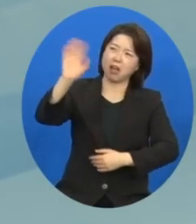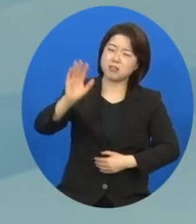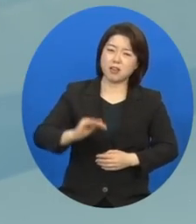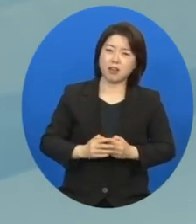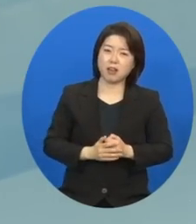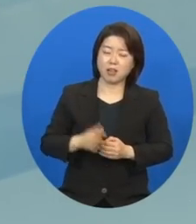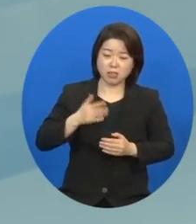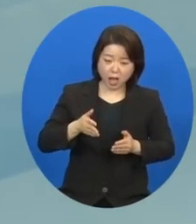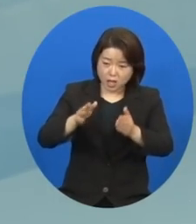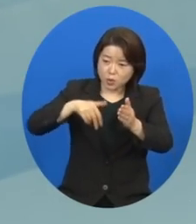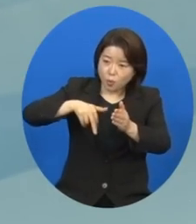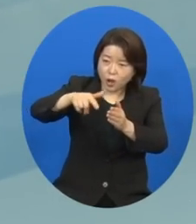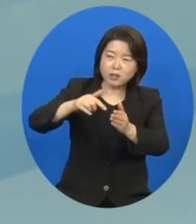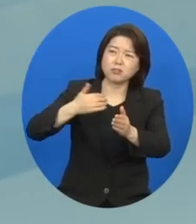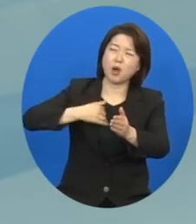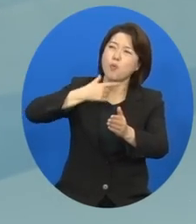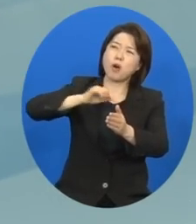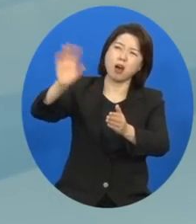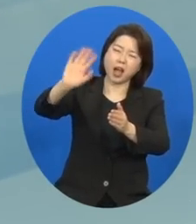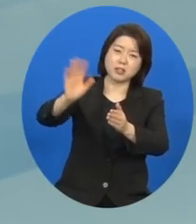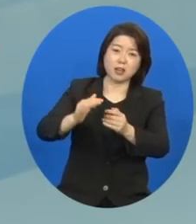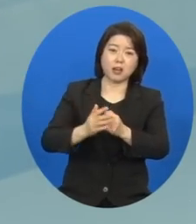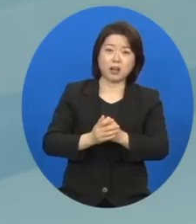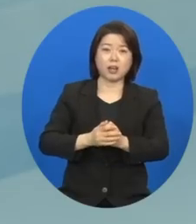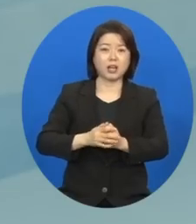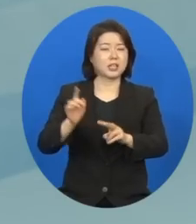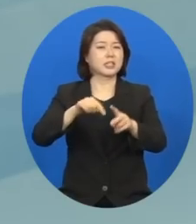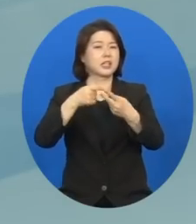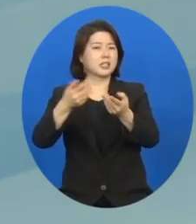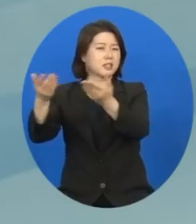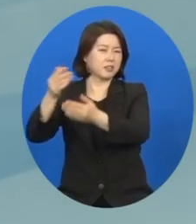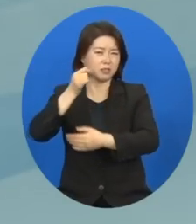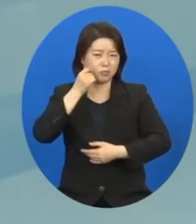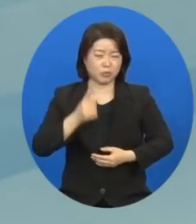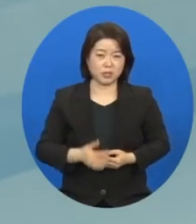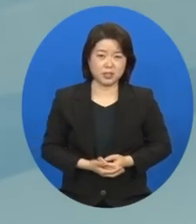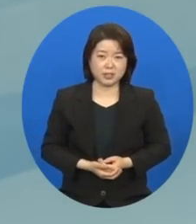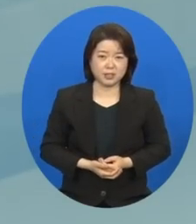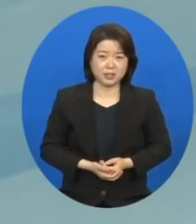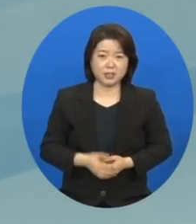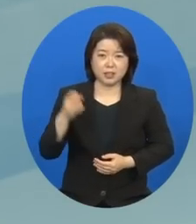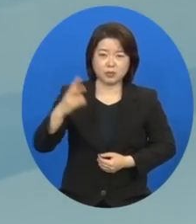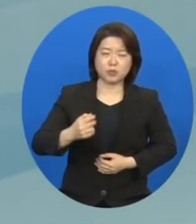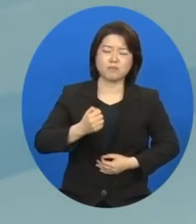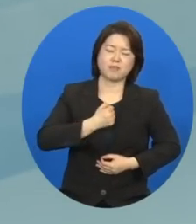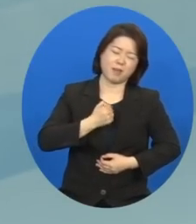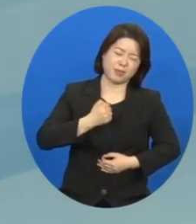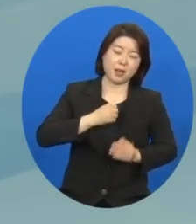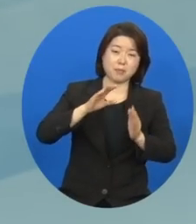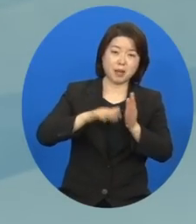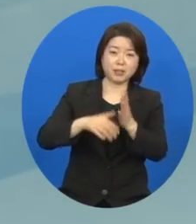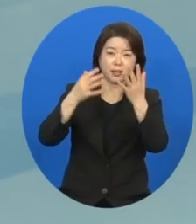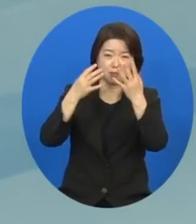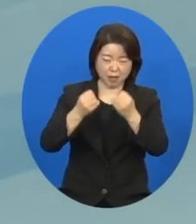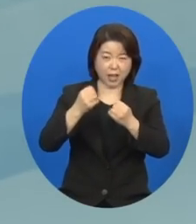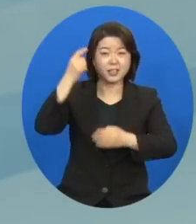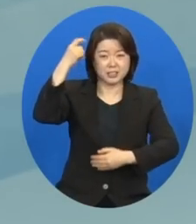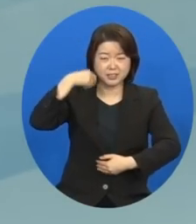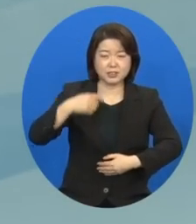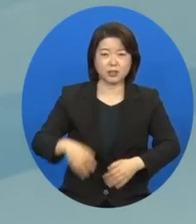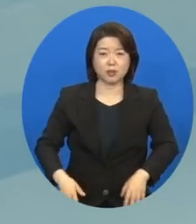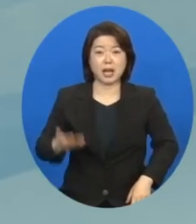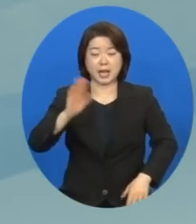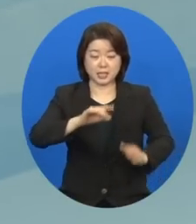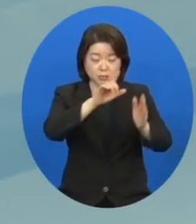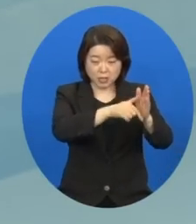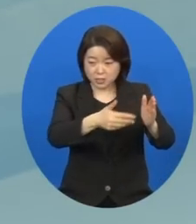이런 곳으로 가는 것이 내가 원했던 것이 아니잖아요. 우리는 그렇게 이해를 못해요. 그리고 굉장히 답답할 때가 많습니다. 그런데 시간이